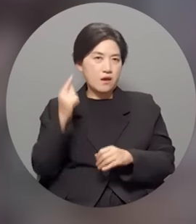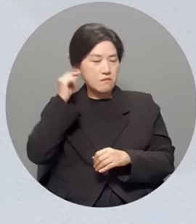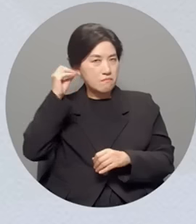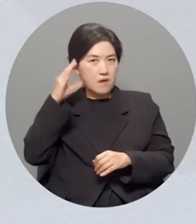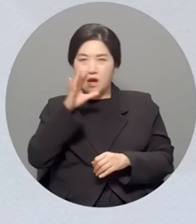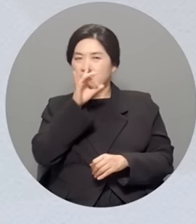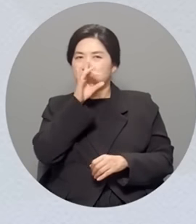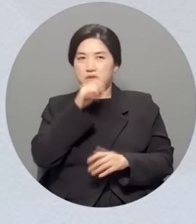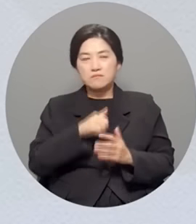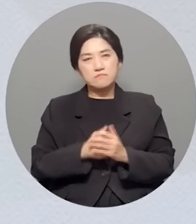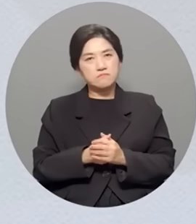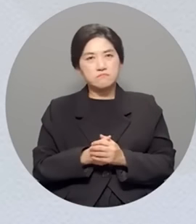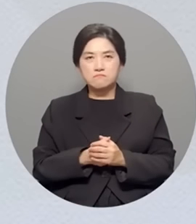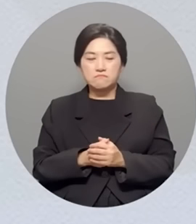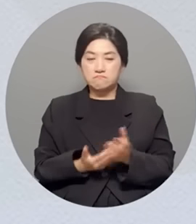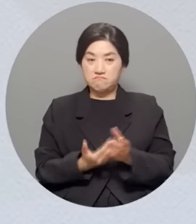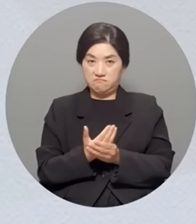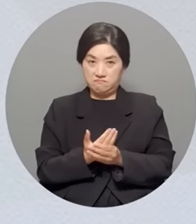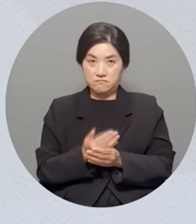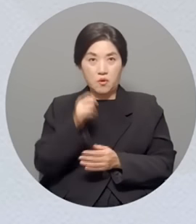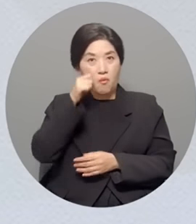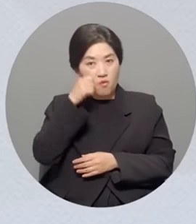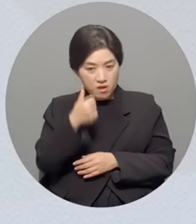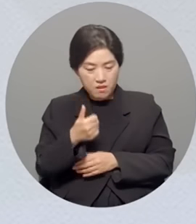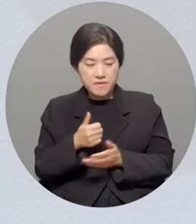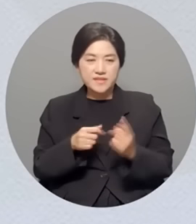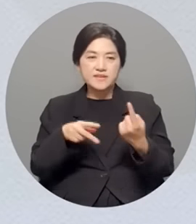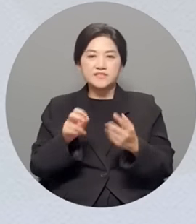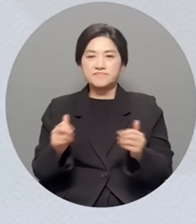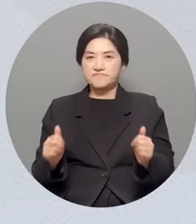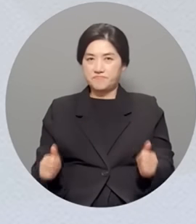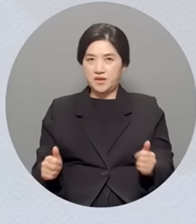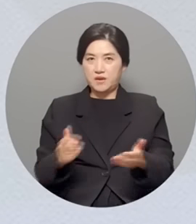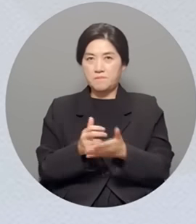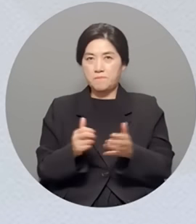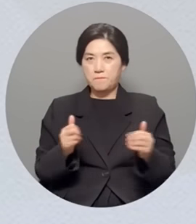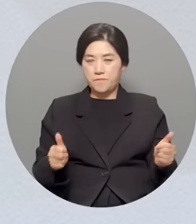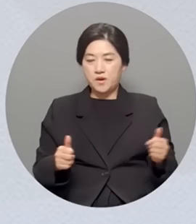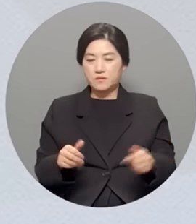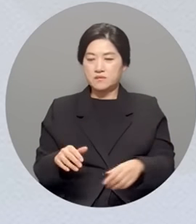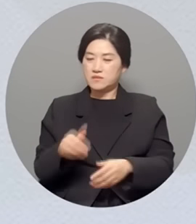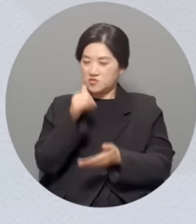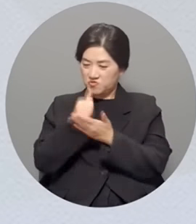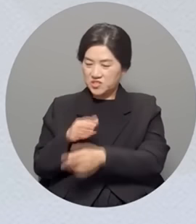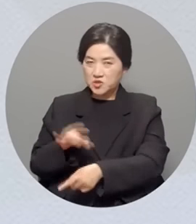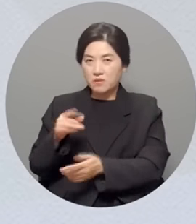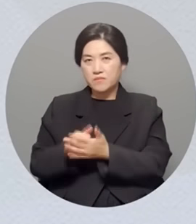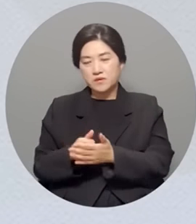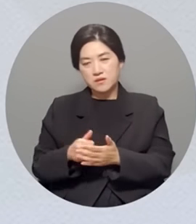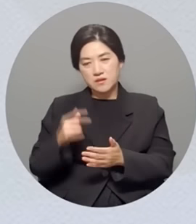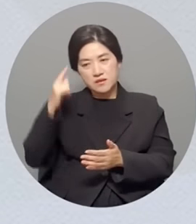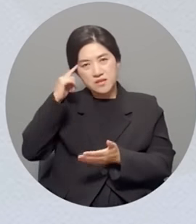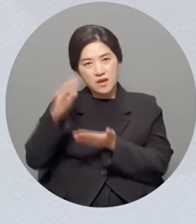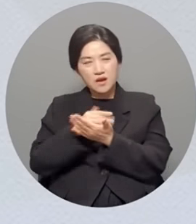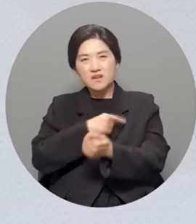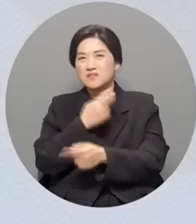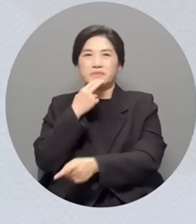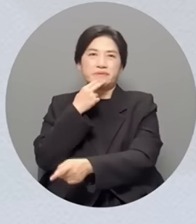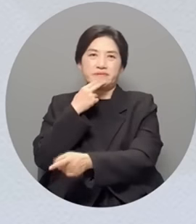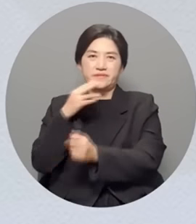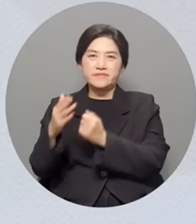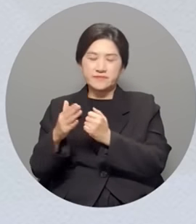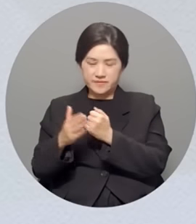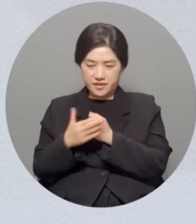입었습니다. 사건 발생 5개월 만에 열린 1심에서 법원은 초범에 심신미약 상태였던 점을 고려해